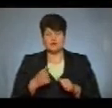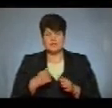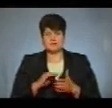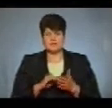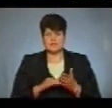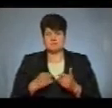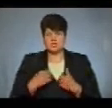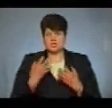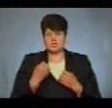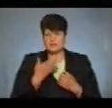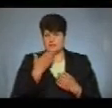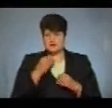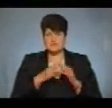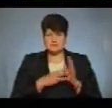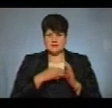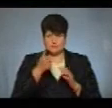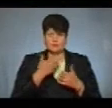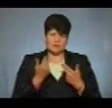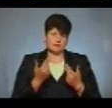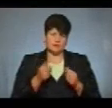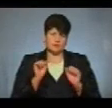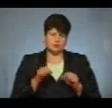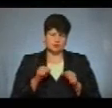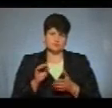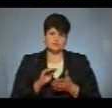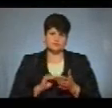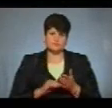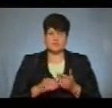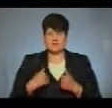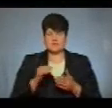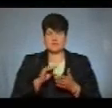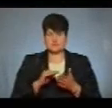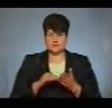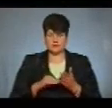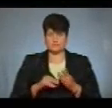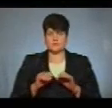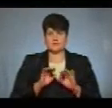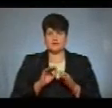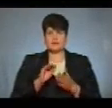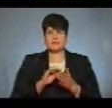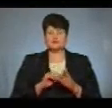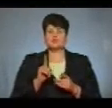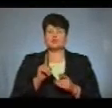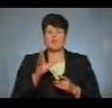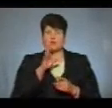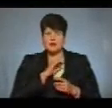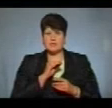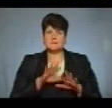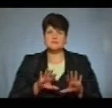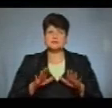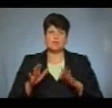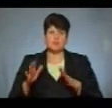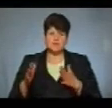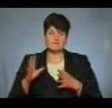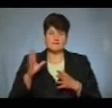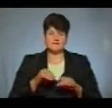бланк, тому що мені немає 18 років. Вони сказали, так, без питань можете заповняти. Я заповнила, описала речі, які у нас вкрали, описала місце події,